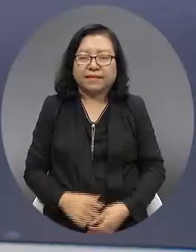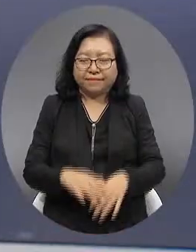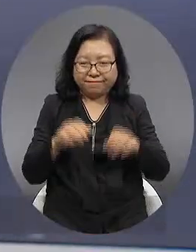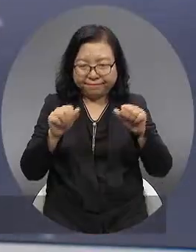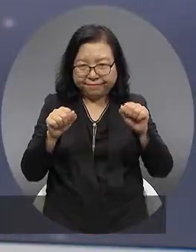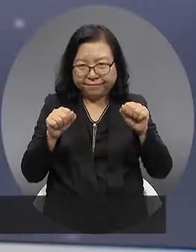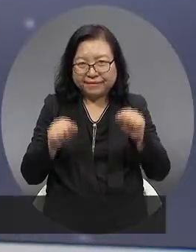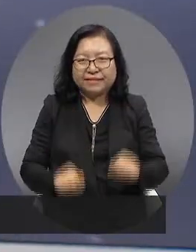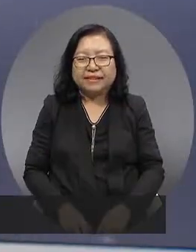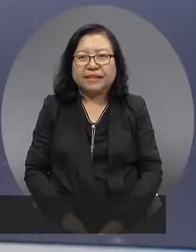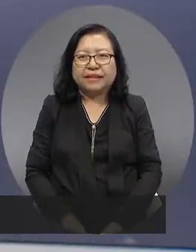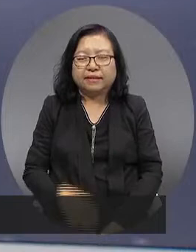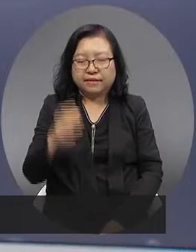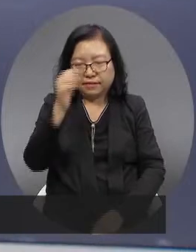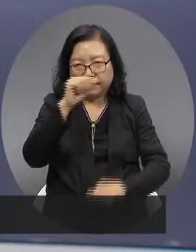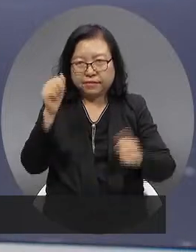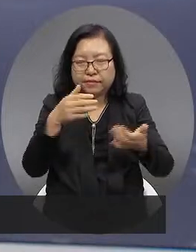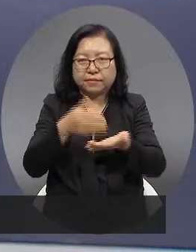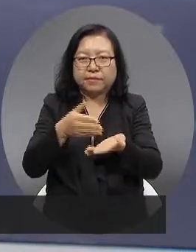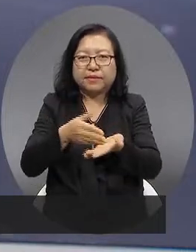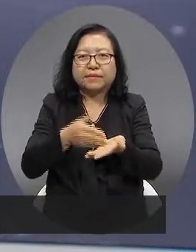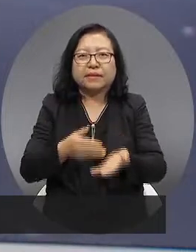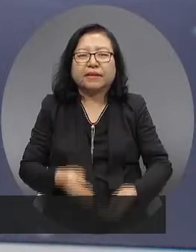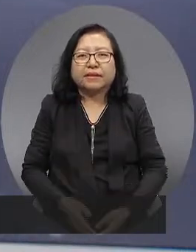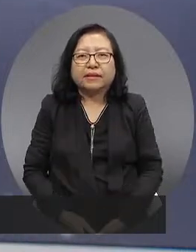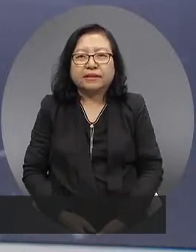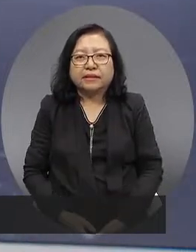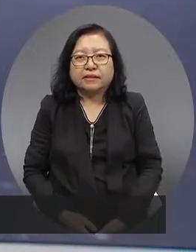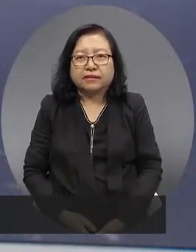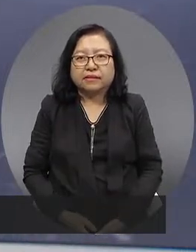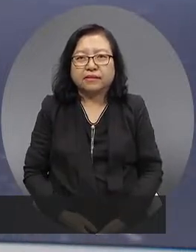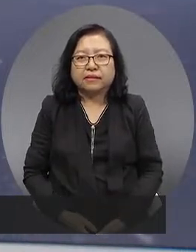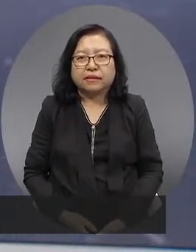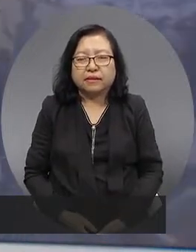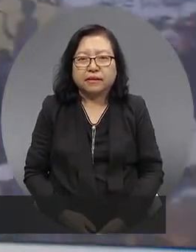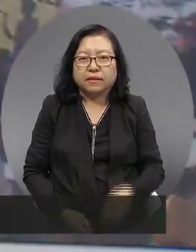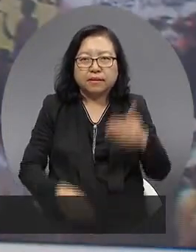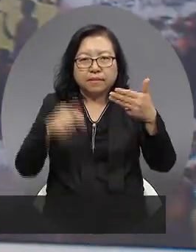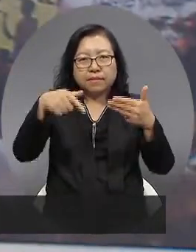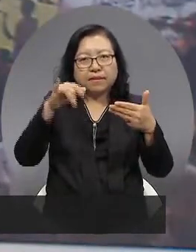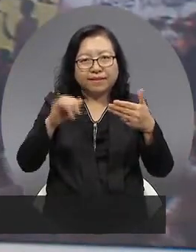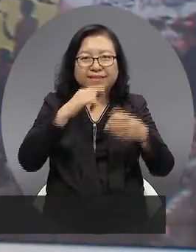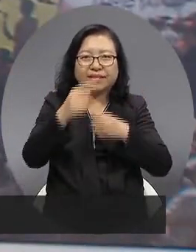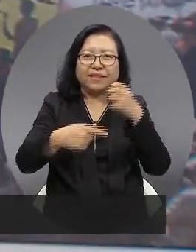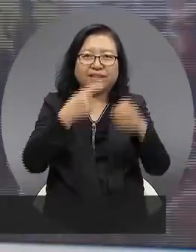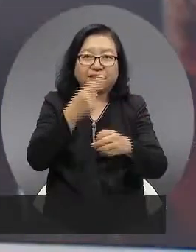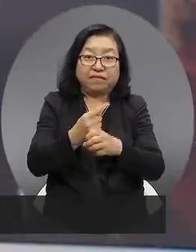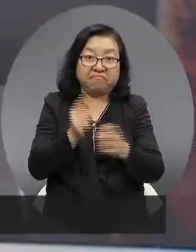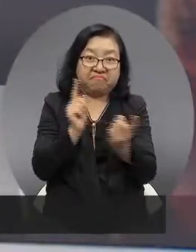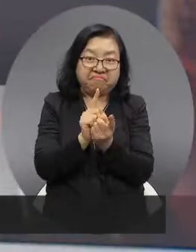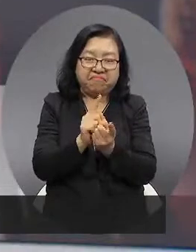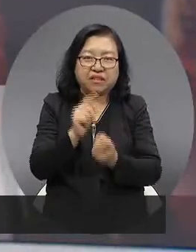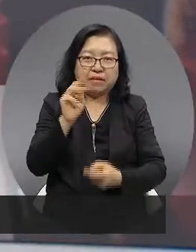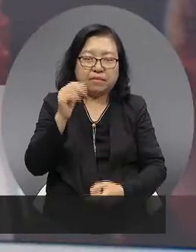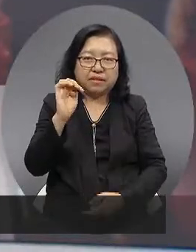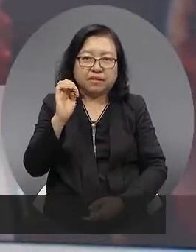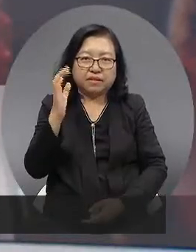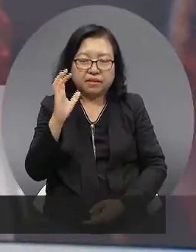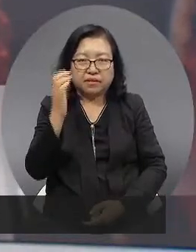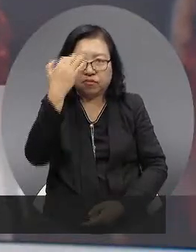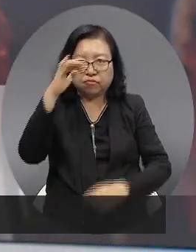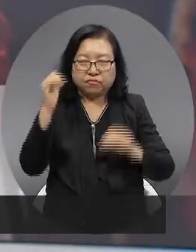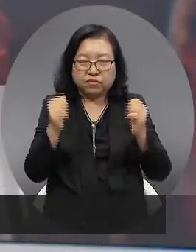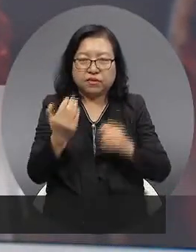시청자 여러분 안녕하십니까? 계속해서 충북 소식입니다. 민선 8기 1년을 맞아 MBC 충북은 지난 1년